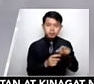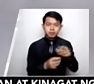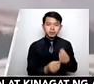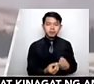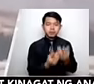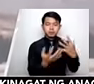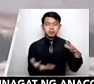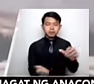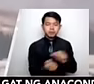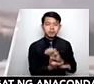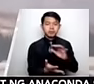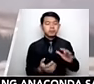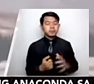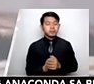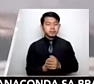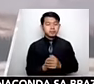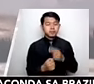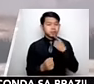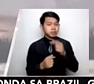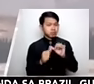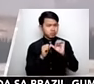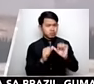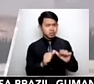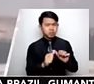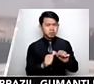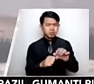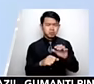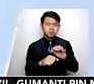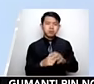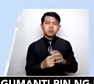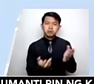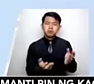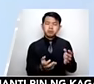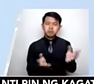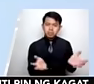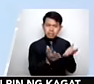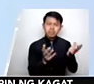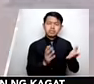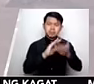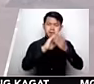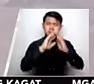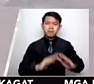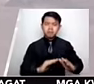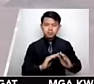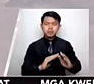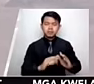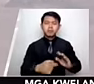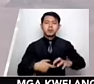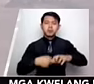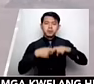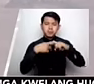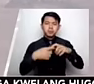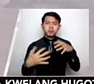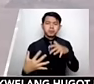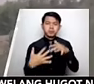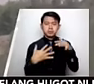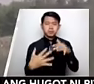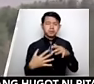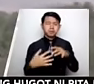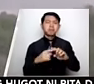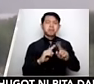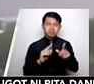panawagang cisf ng United Nations United States at European Union Tuloy pa rin ang bakbakan sa pagitan ng